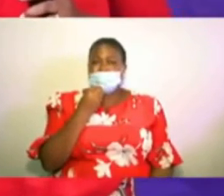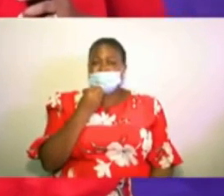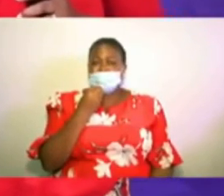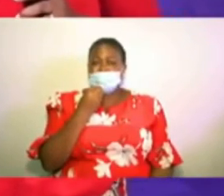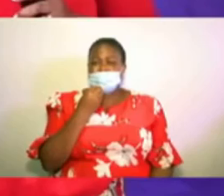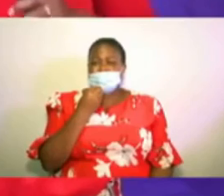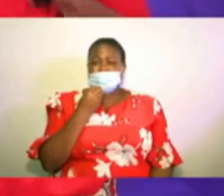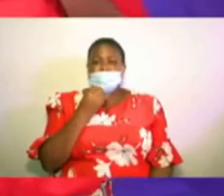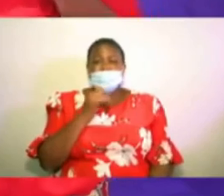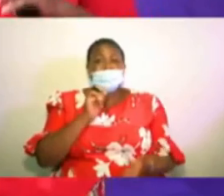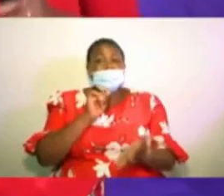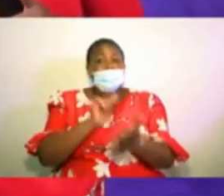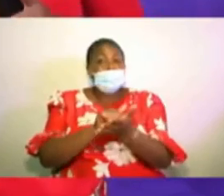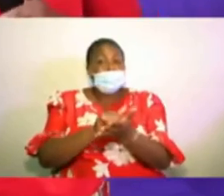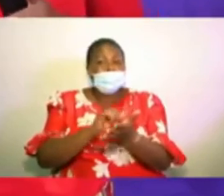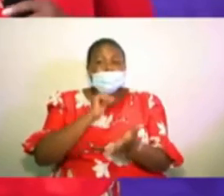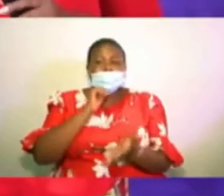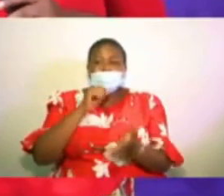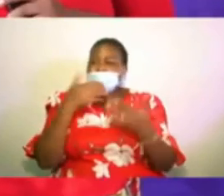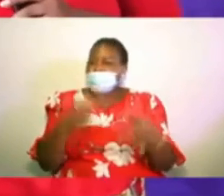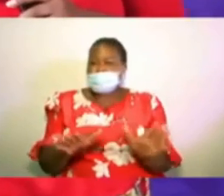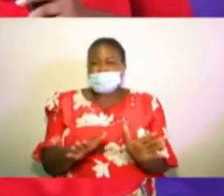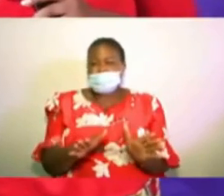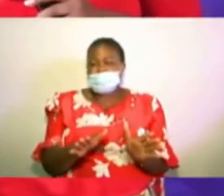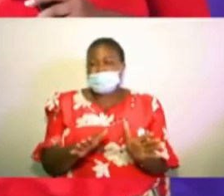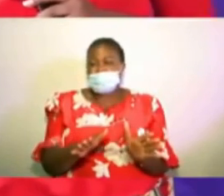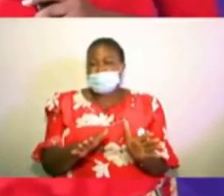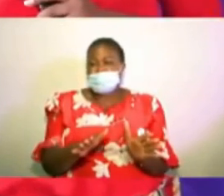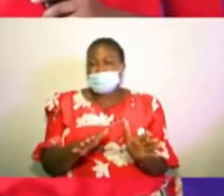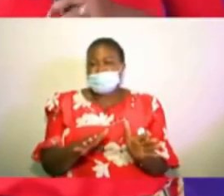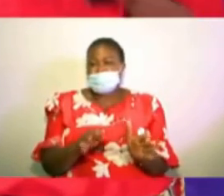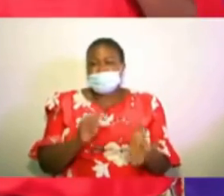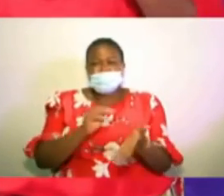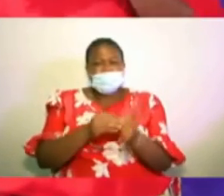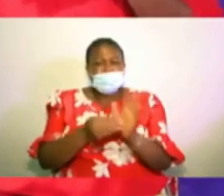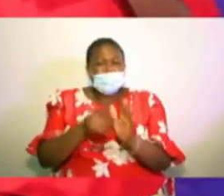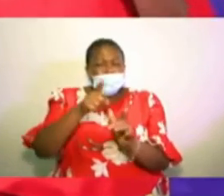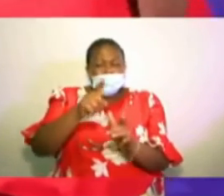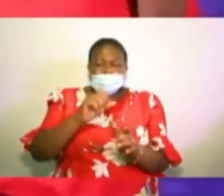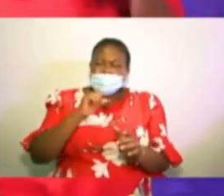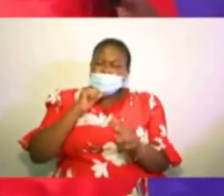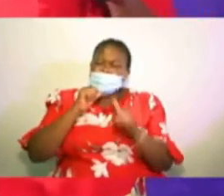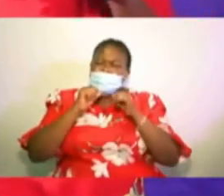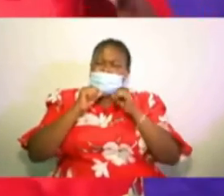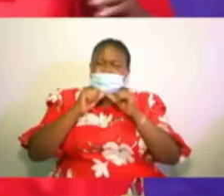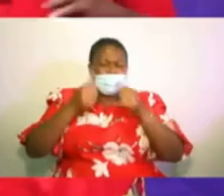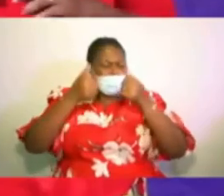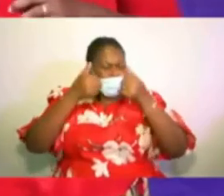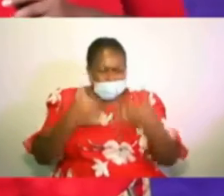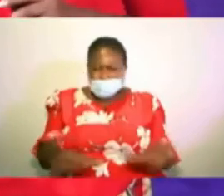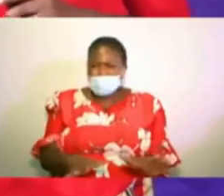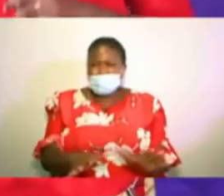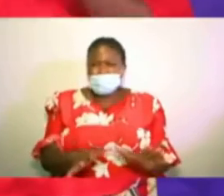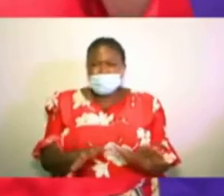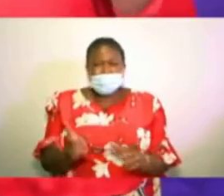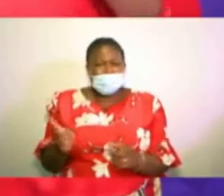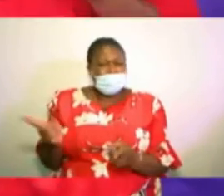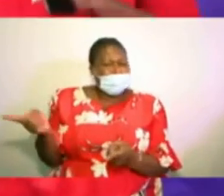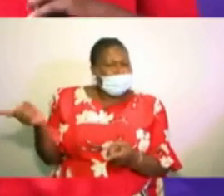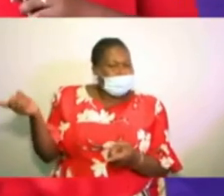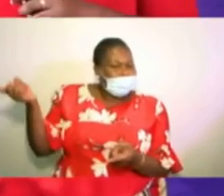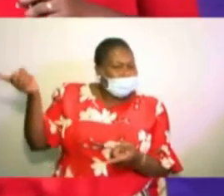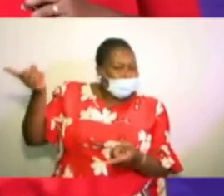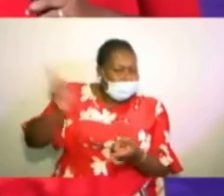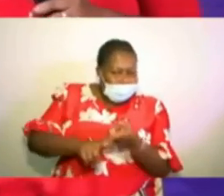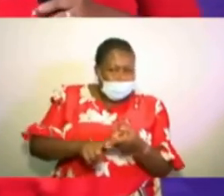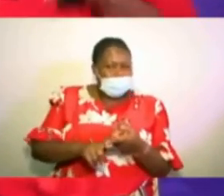It's not all. Ce n'est pas tout. You are not fully dressed. Vous n'êtes pas entièrement fini. Until jusqu'à ce